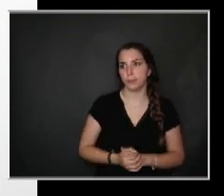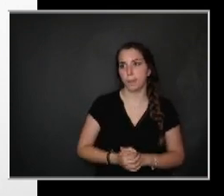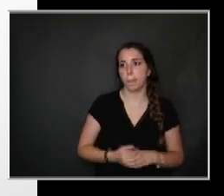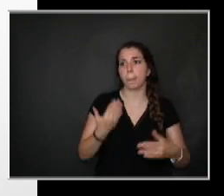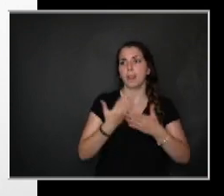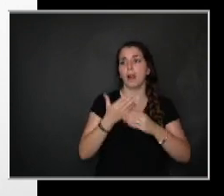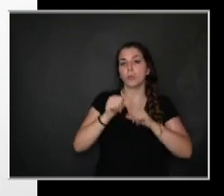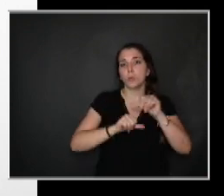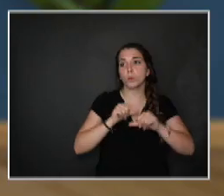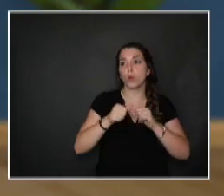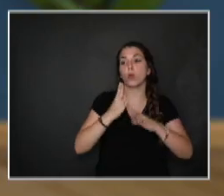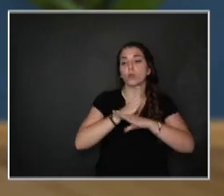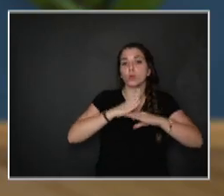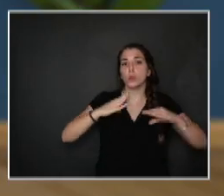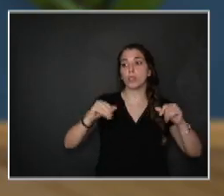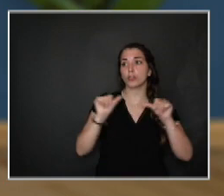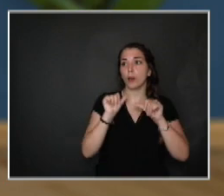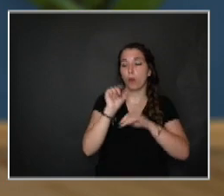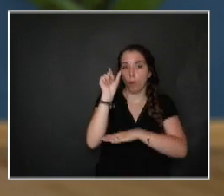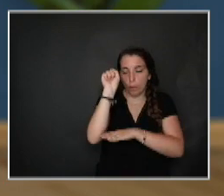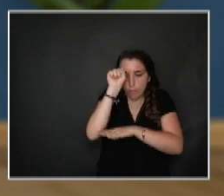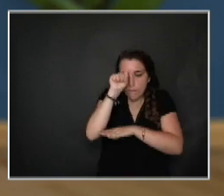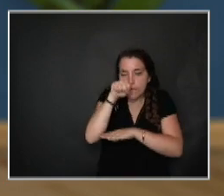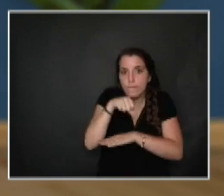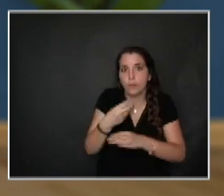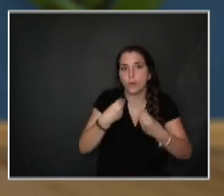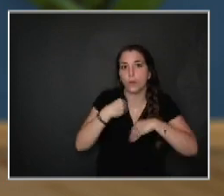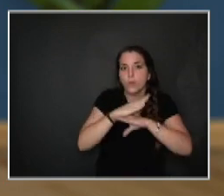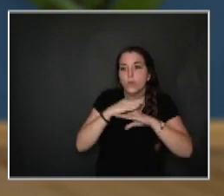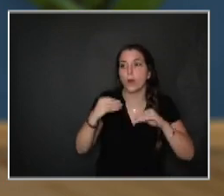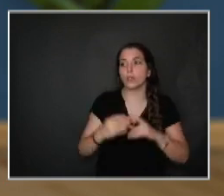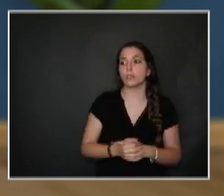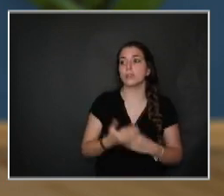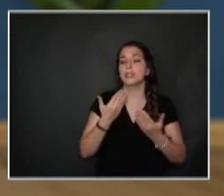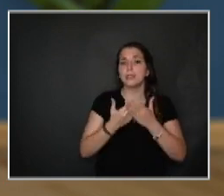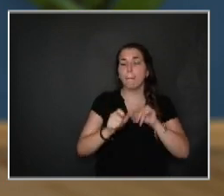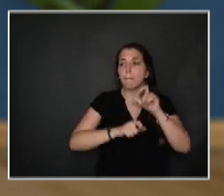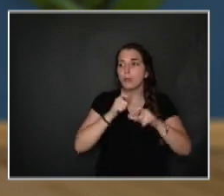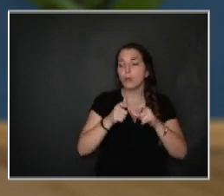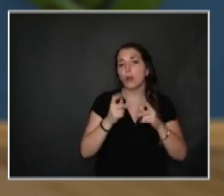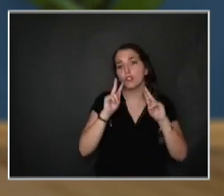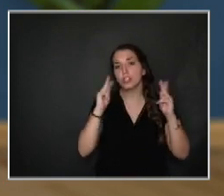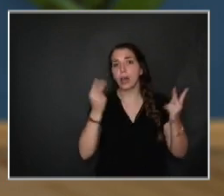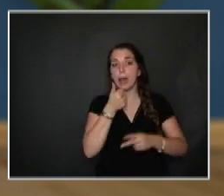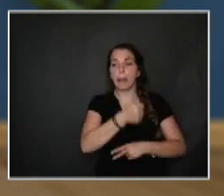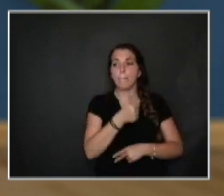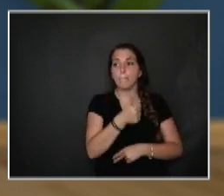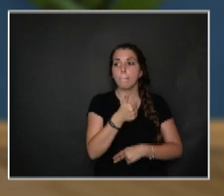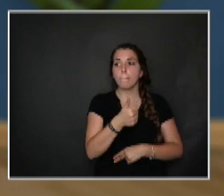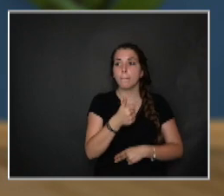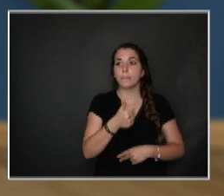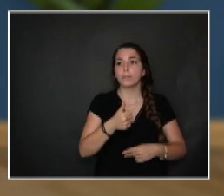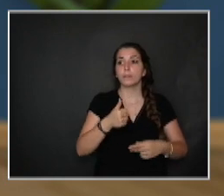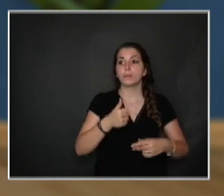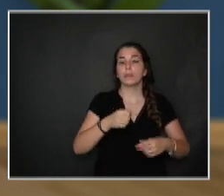C'est une douleur qui est soulagée donc par la position antéfléchie. D'ailleurs, c'est des gens qui, volontiers, quand ils font leur course,